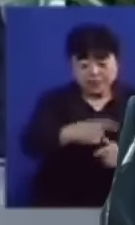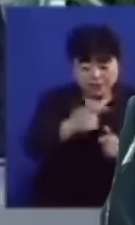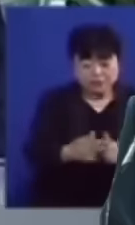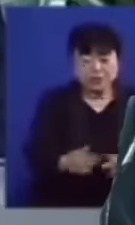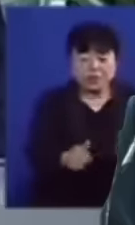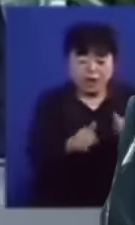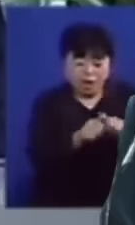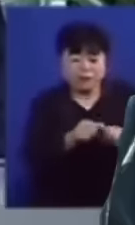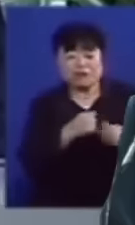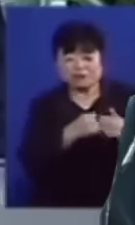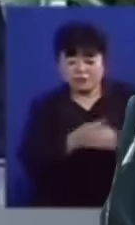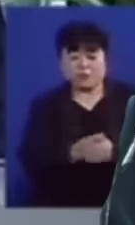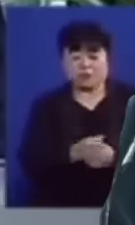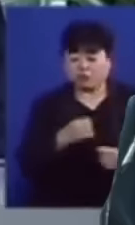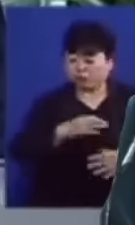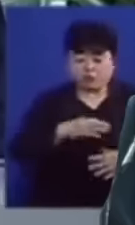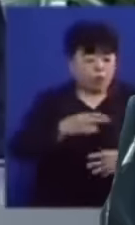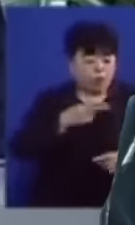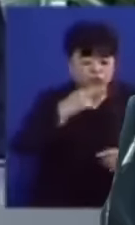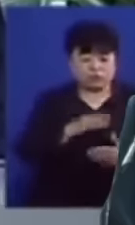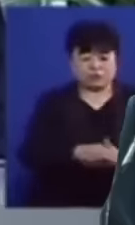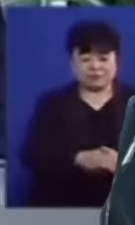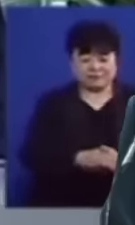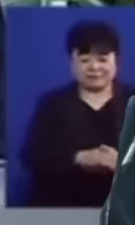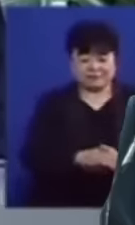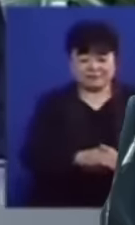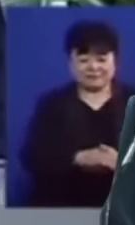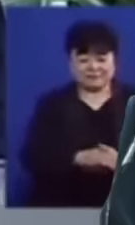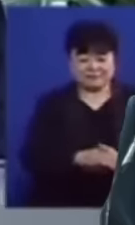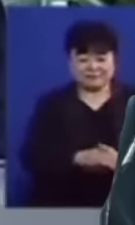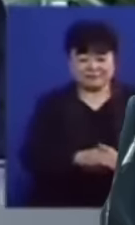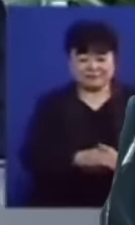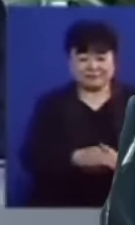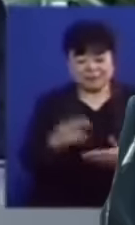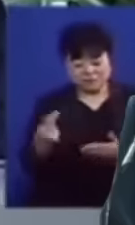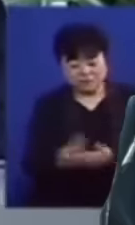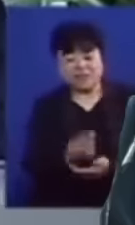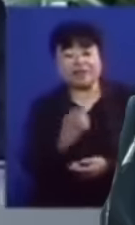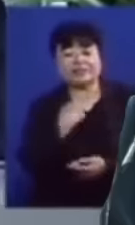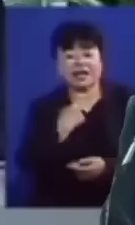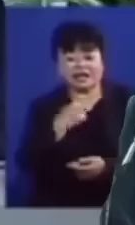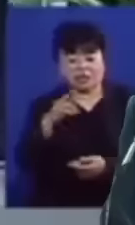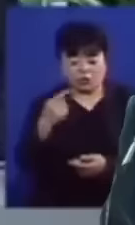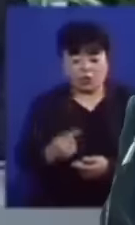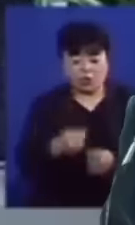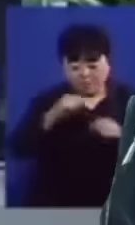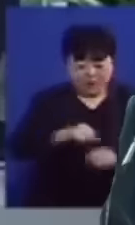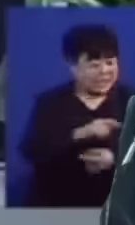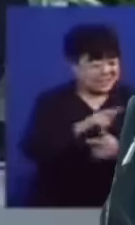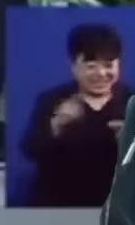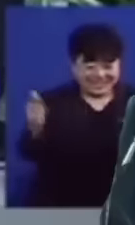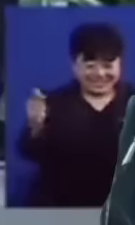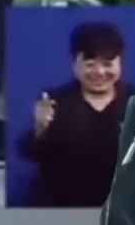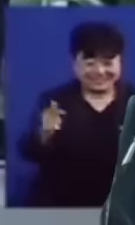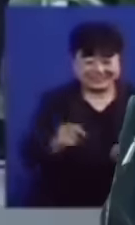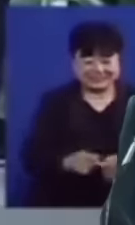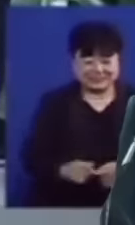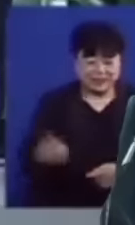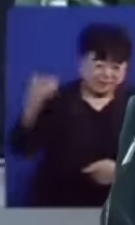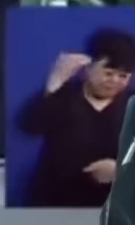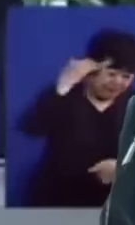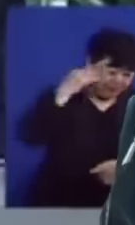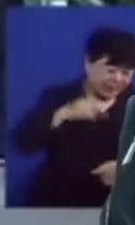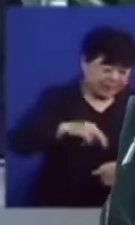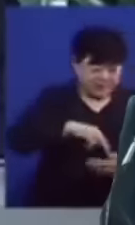나와 같이 하셨는데 뭘 두려워할 것입니까? 거꾸로 떨임을 당해도 망하지 않다 망하려고 달라들어서 거꾸로